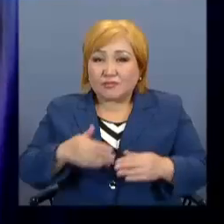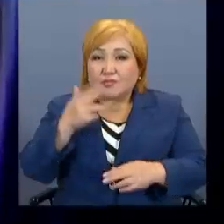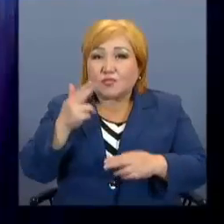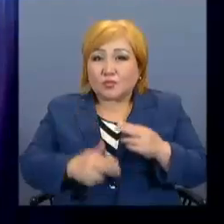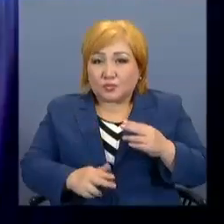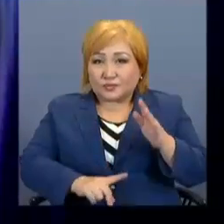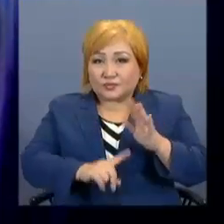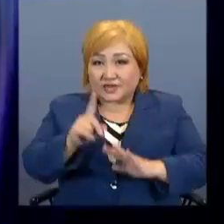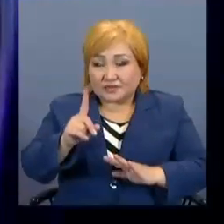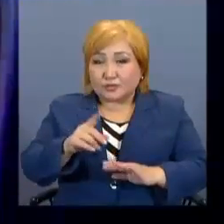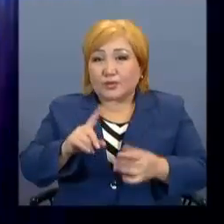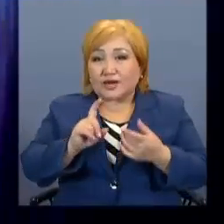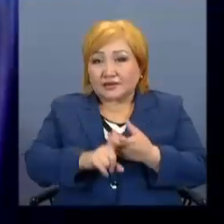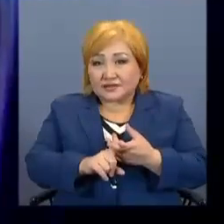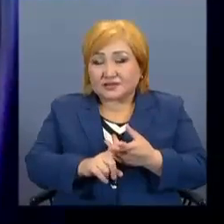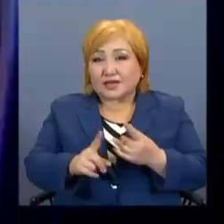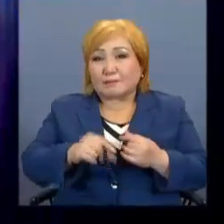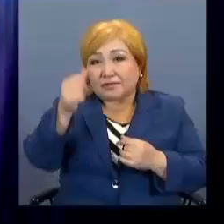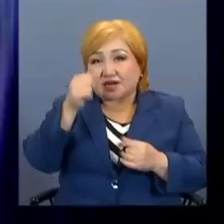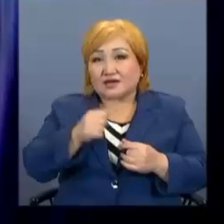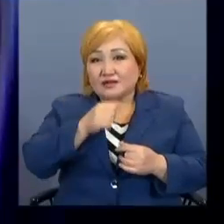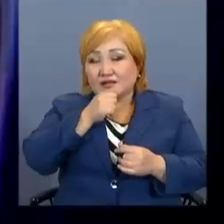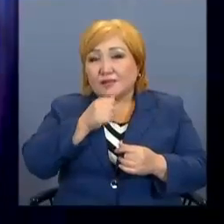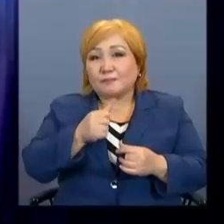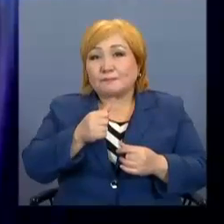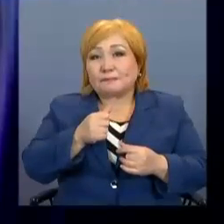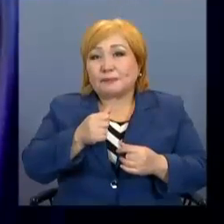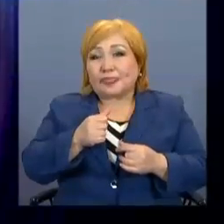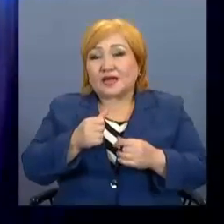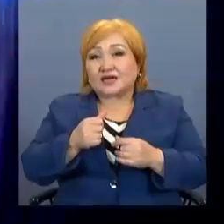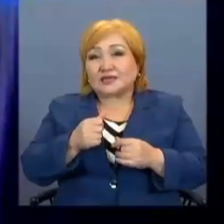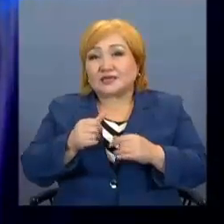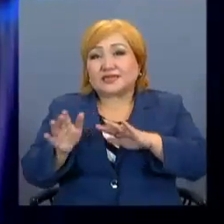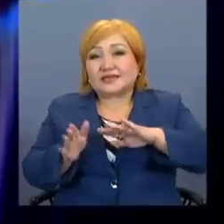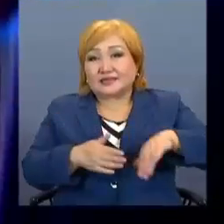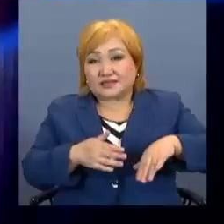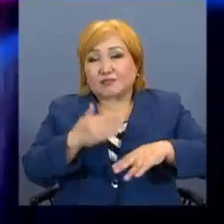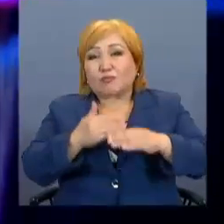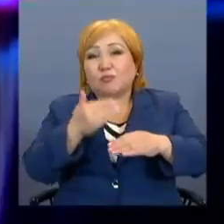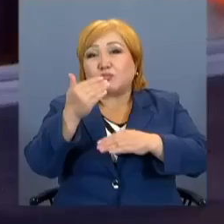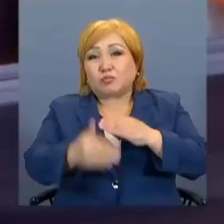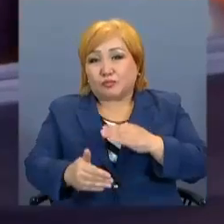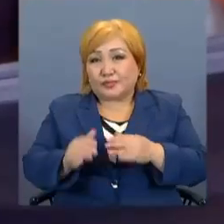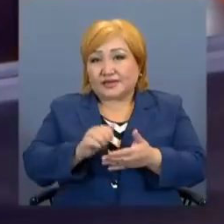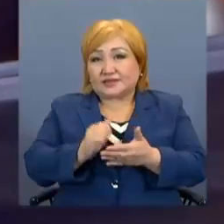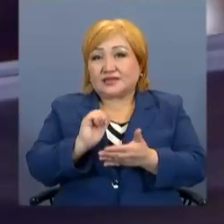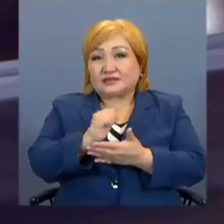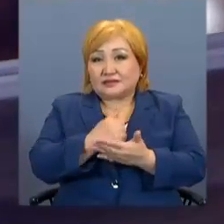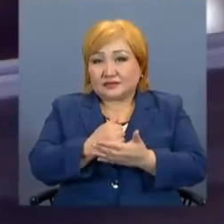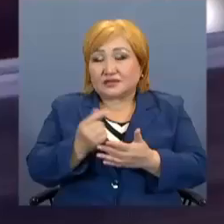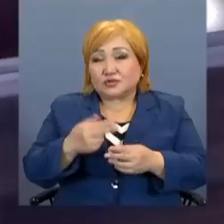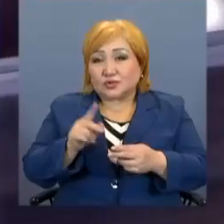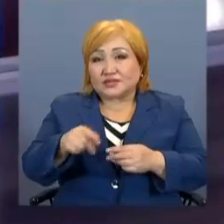жаңағы бір ай кезеңі кейінірек жүреді. Сол кезде бізде енді шектеу